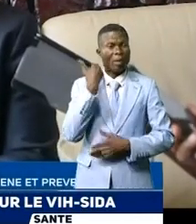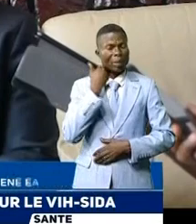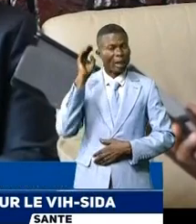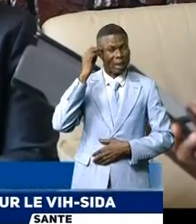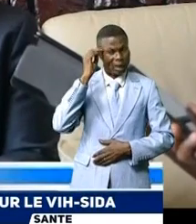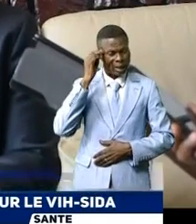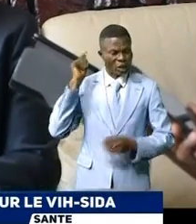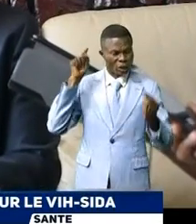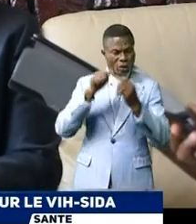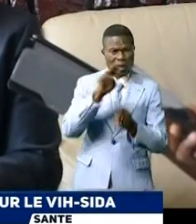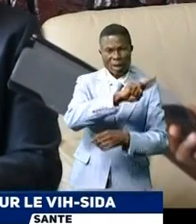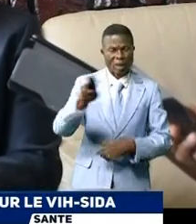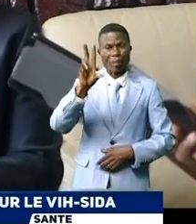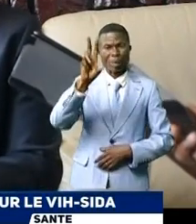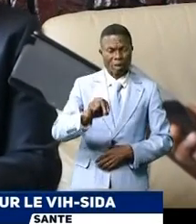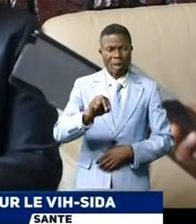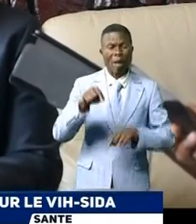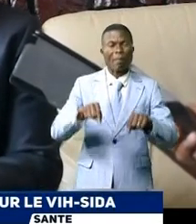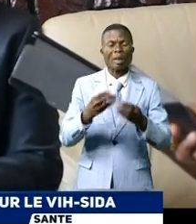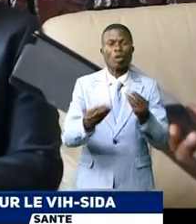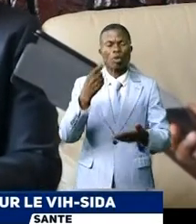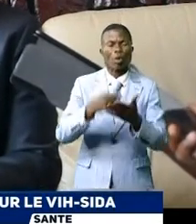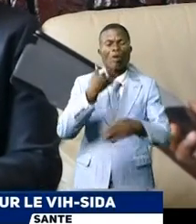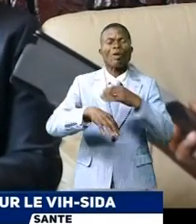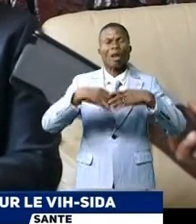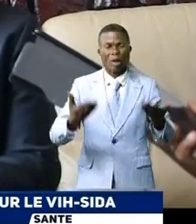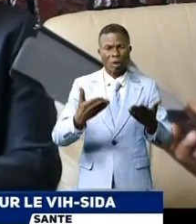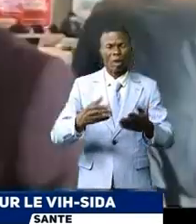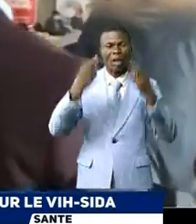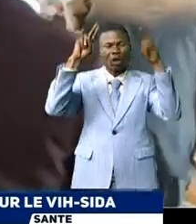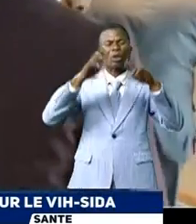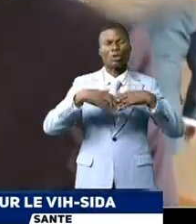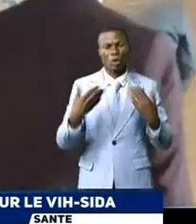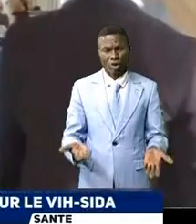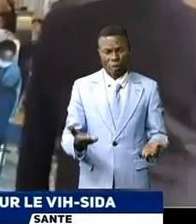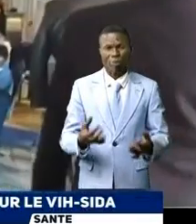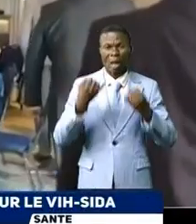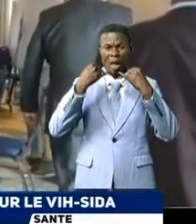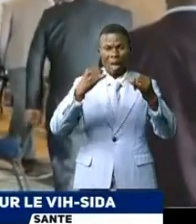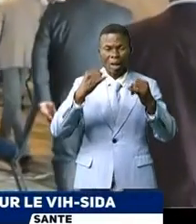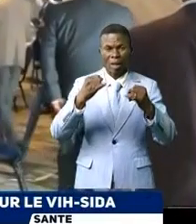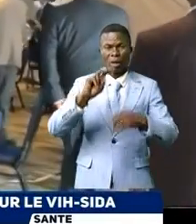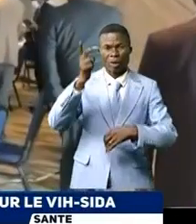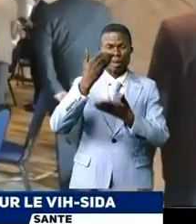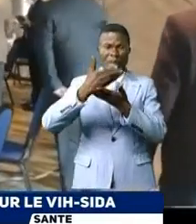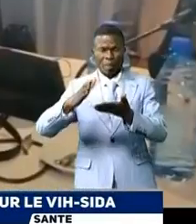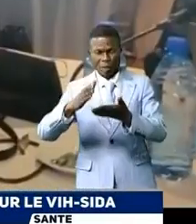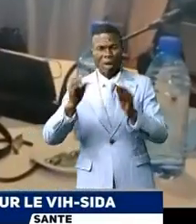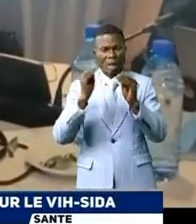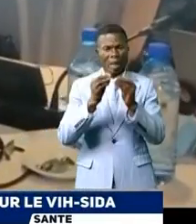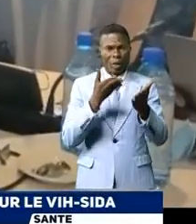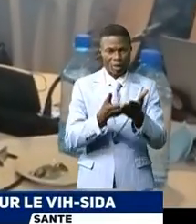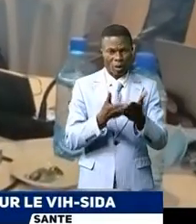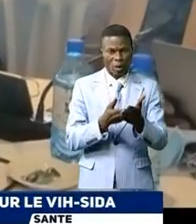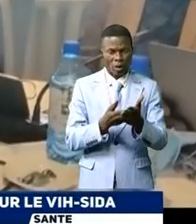d'ici 2030. Où est-ce que nous en sommes? Que faut-il faire? Comment y arriver? Signalons que la deuxième phase de cette réunion